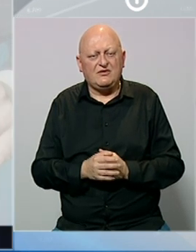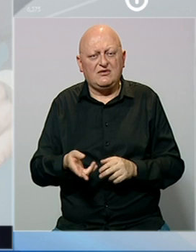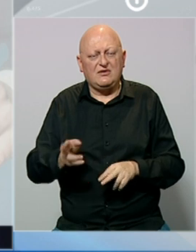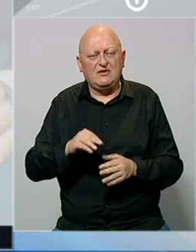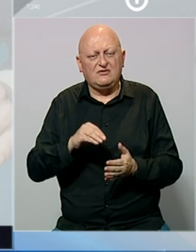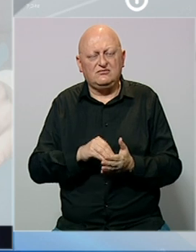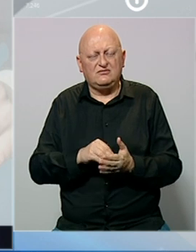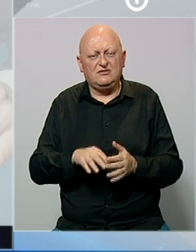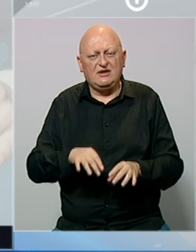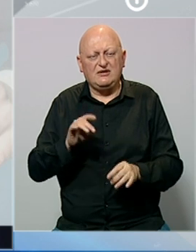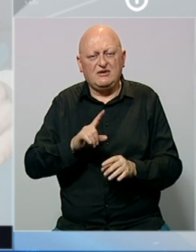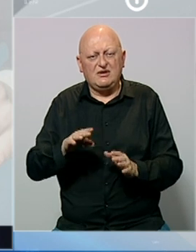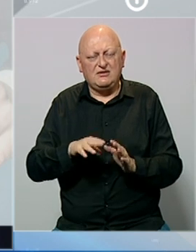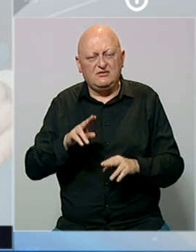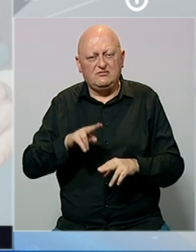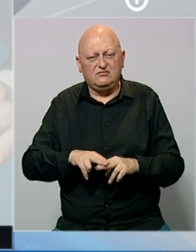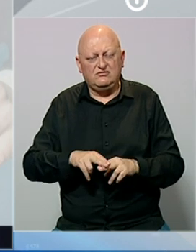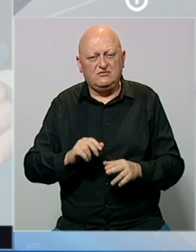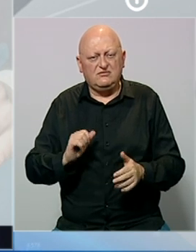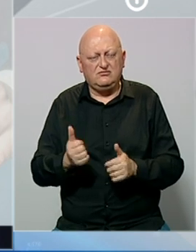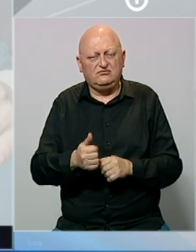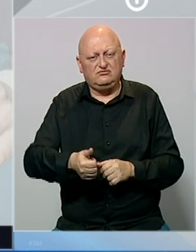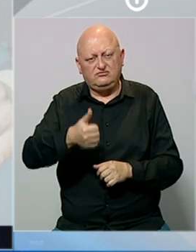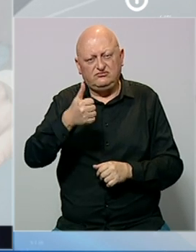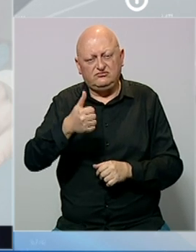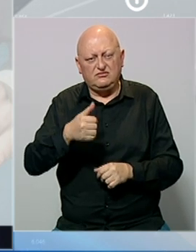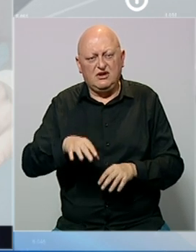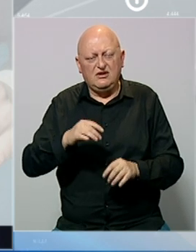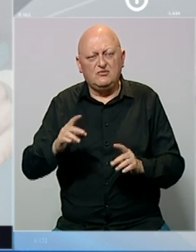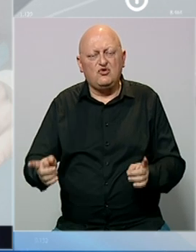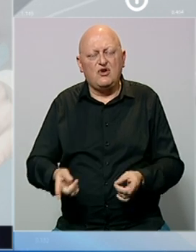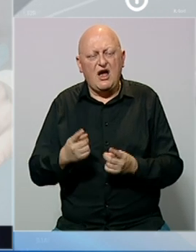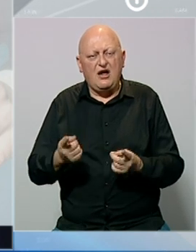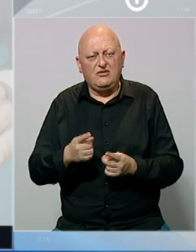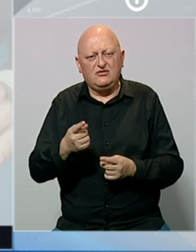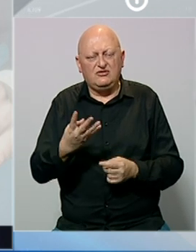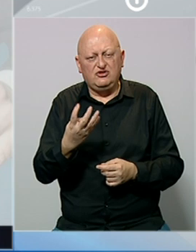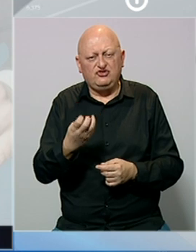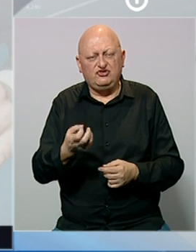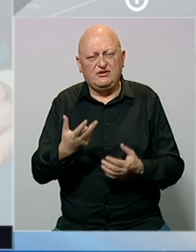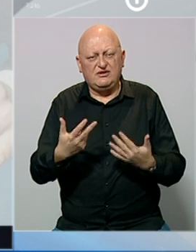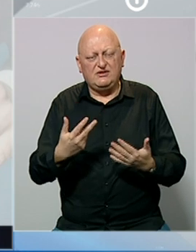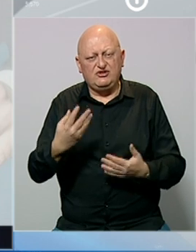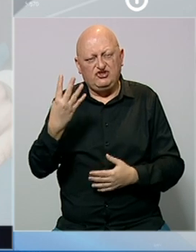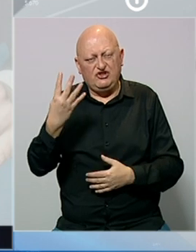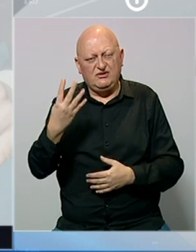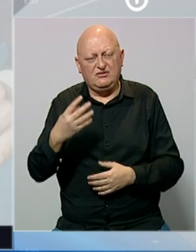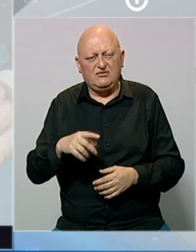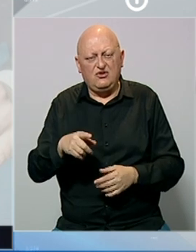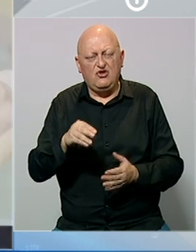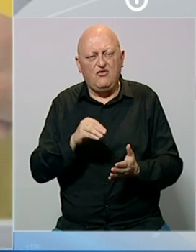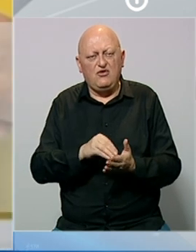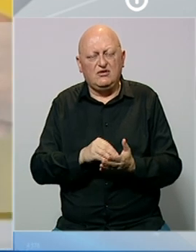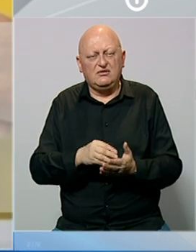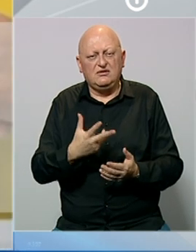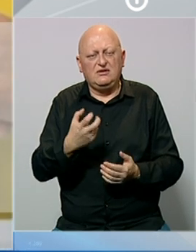Najveći broj izbornih nepravilnosti odnosi se prvenstveno na preuranjenu izbornu kampanju, njih 484. Od ovog broja